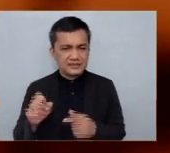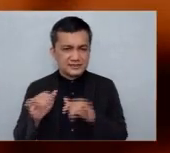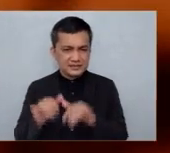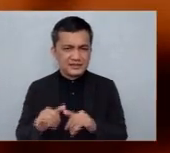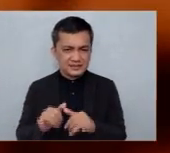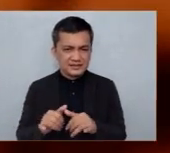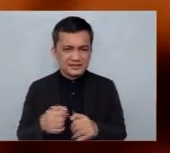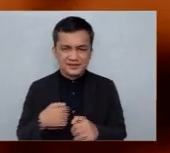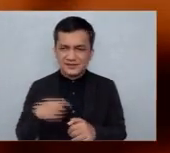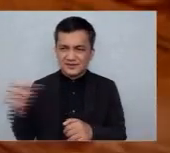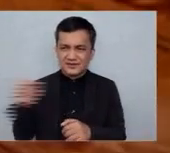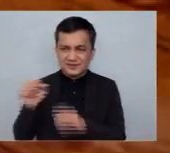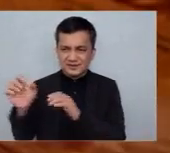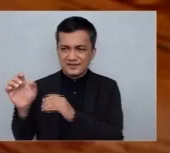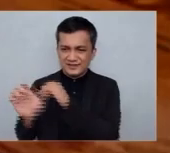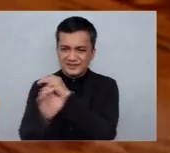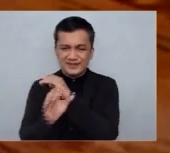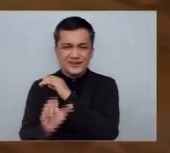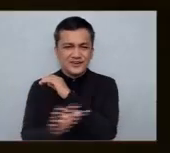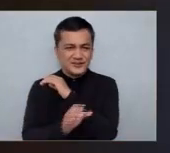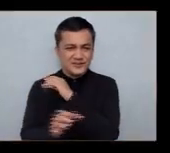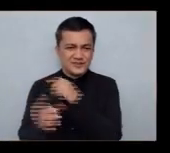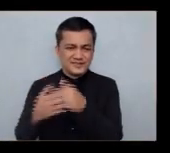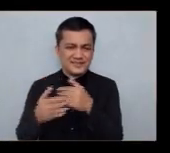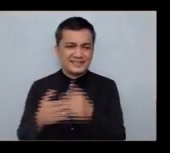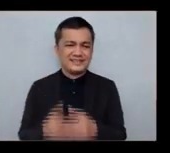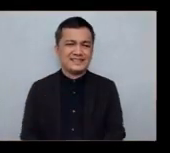na lang ako ng kondo sa malapit.